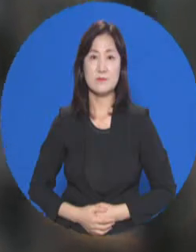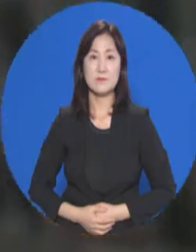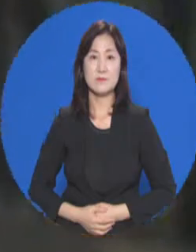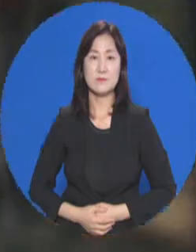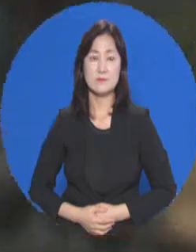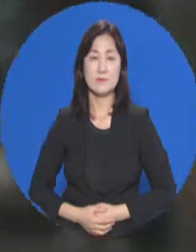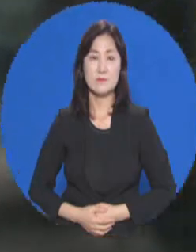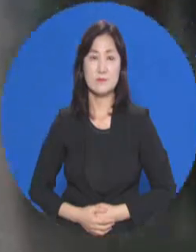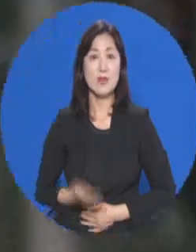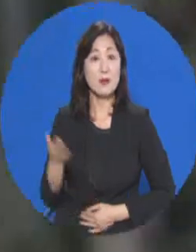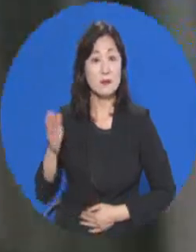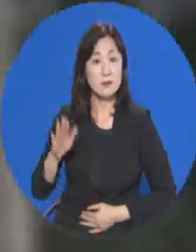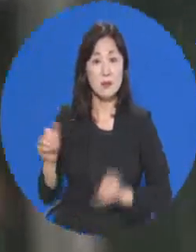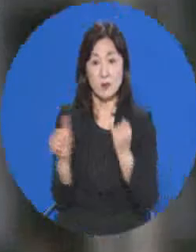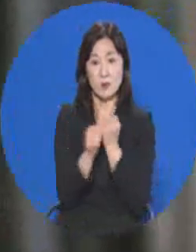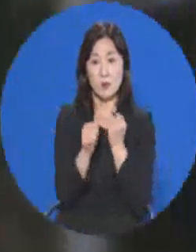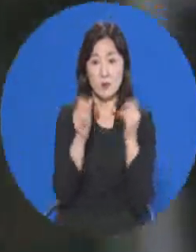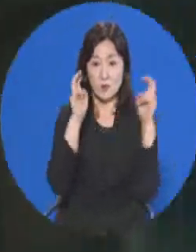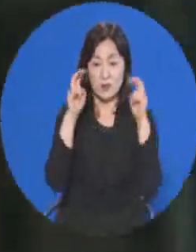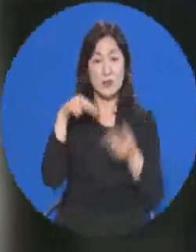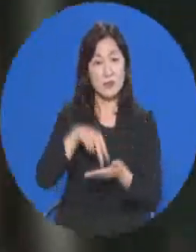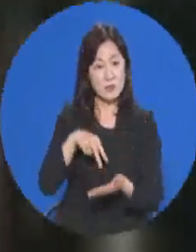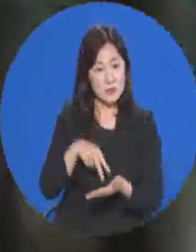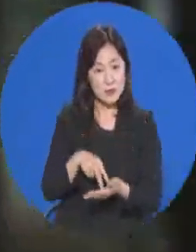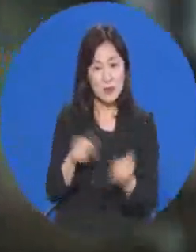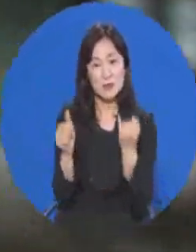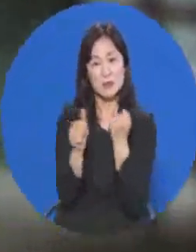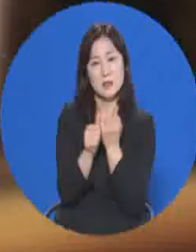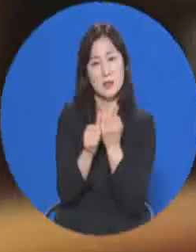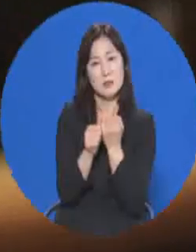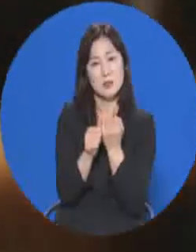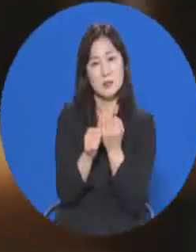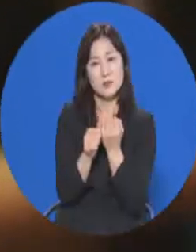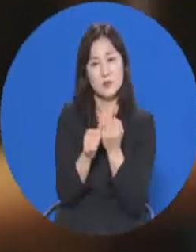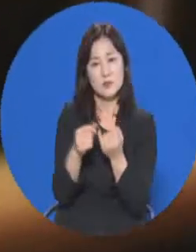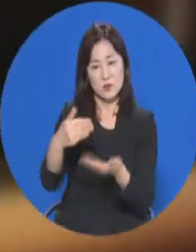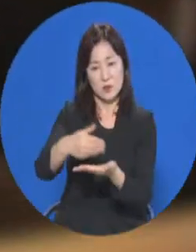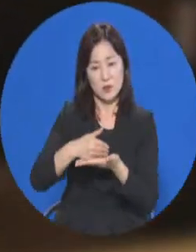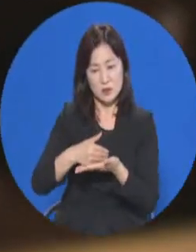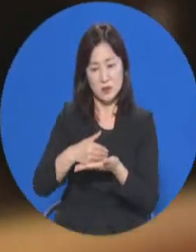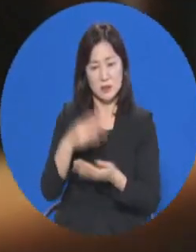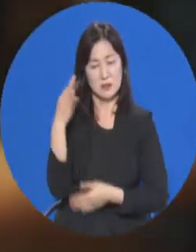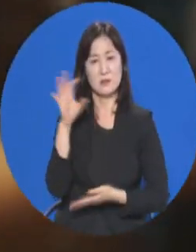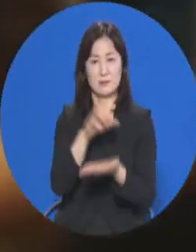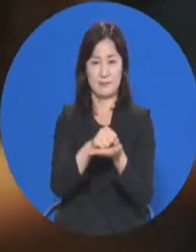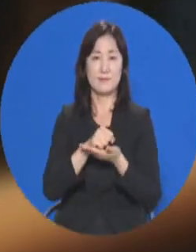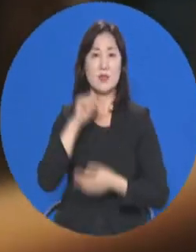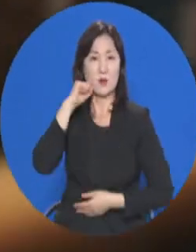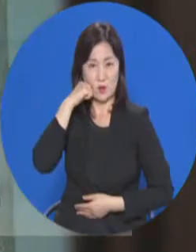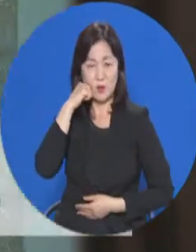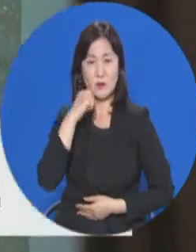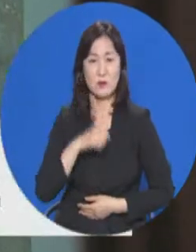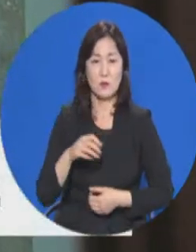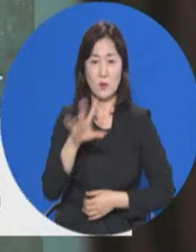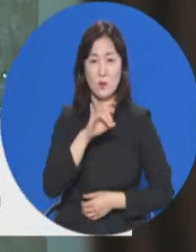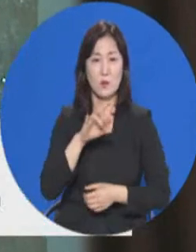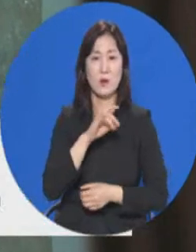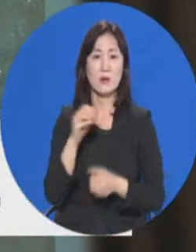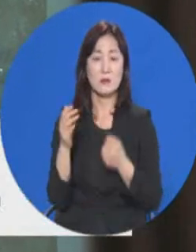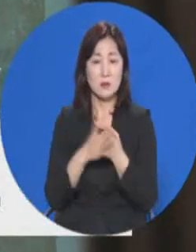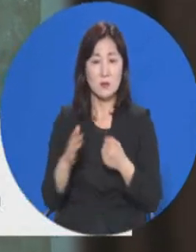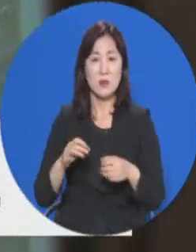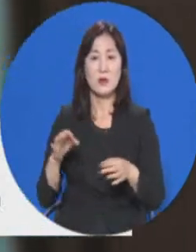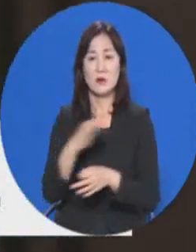안타까워요. 그러나 웨딩 업체들은 예비 부부들의 요구를 수용하기는 어렵다는 입장입니다. 코로나19로 인해 올해